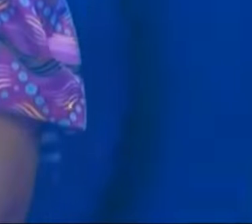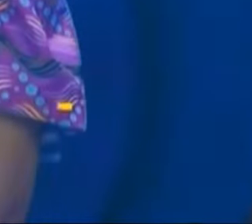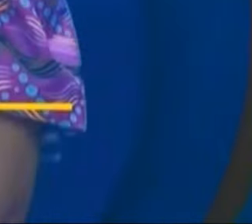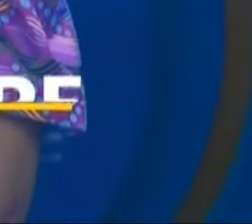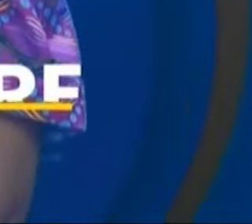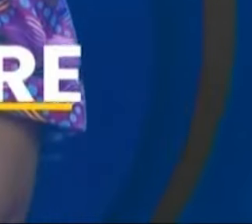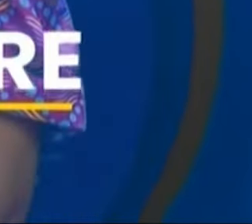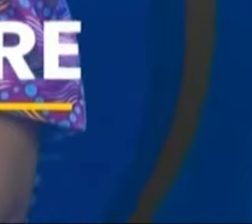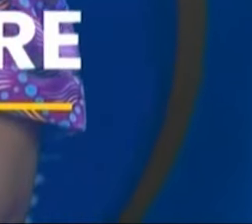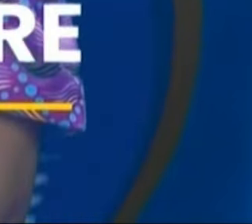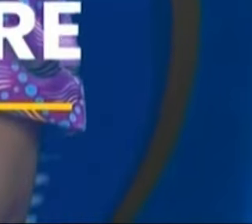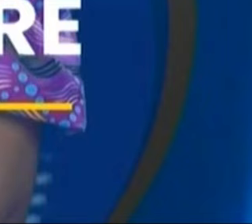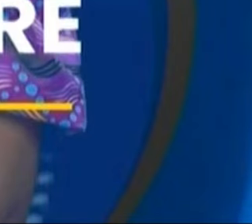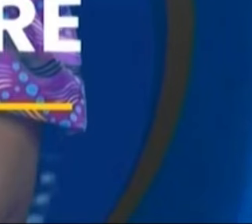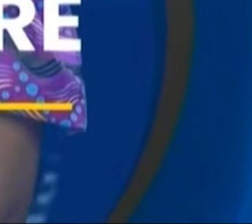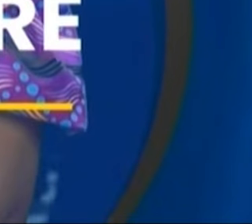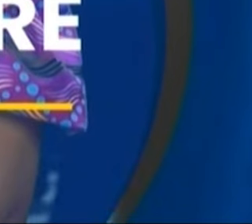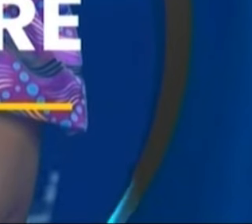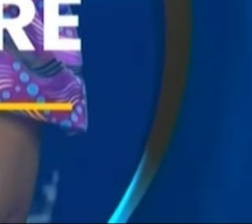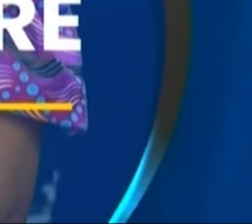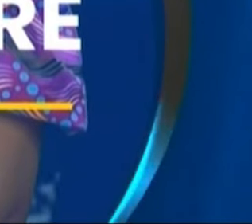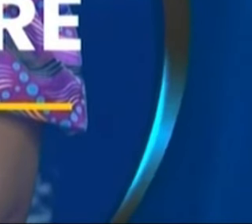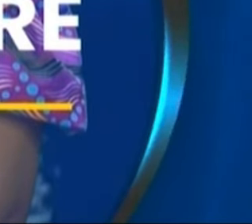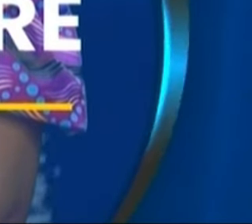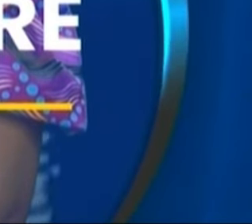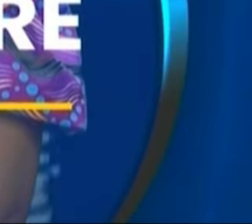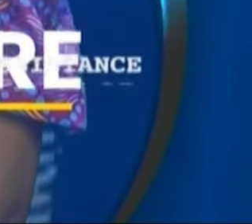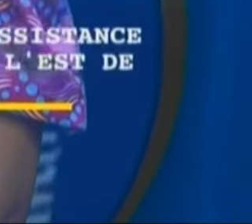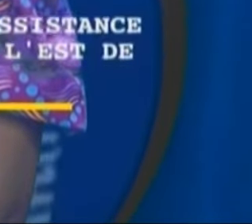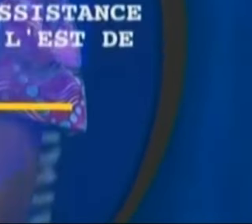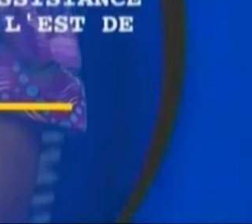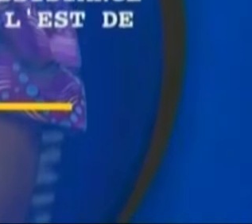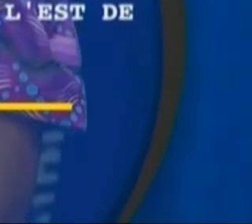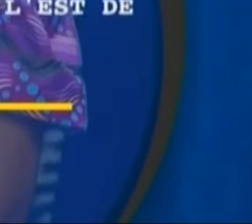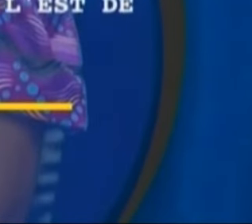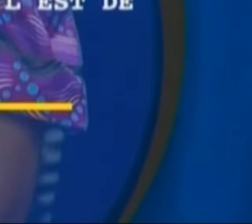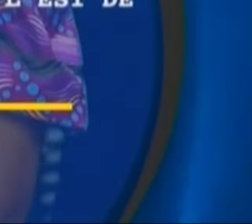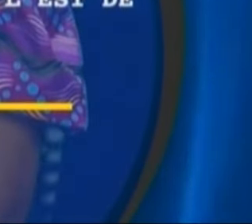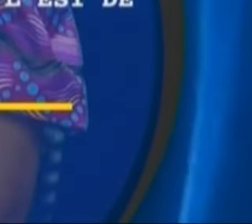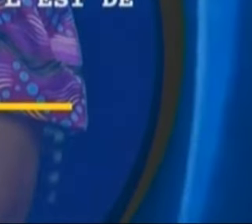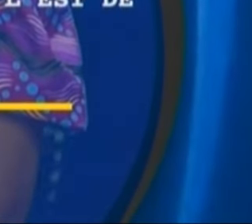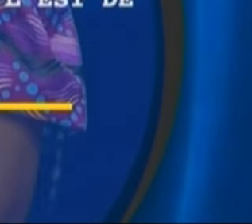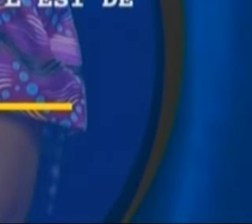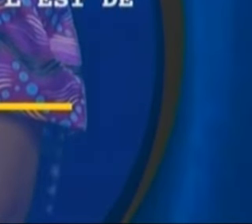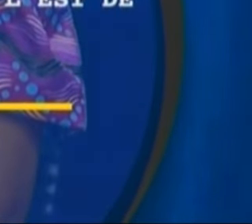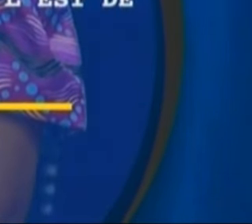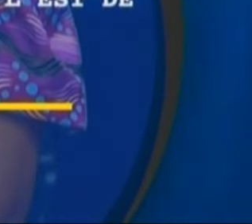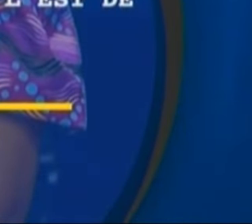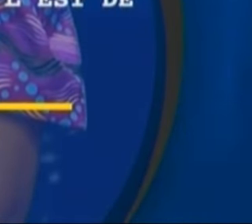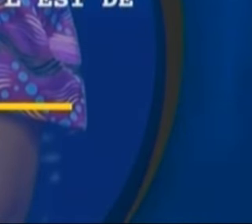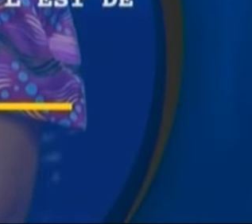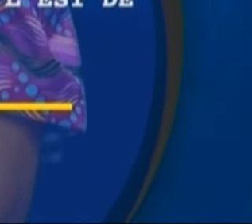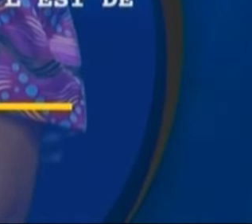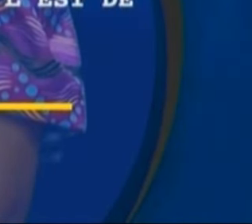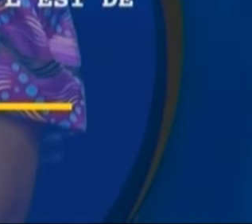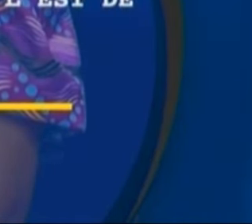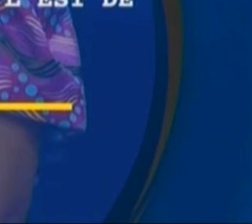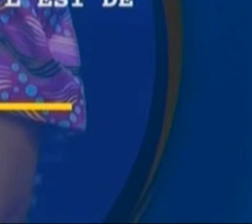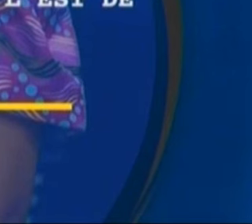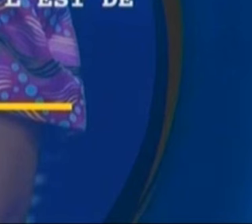Gloria Lombo-Polo, secrétaire générale de la Croix-Rouge RDC, qui lance un appel pour l'assistance